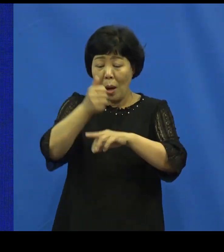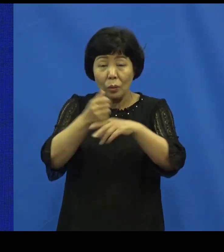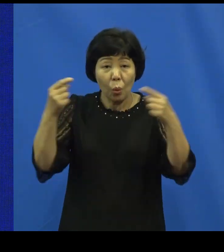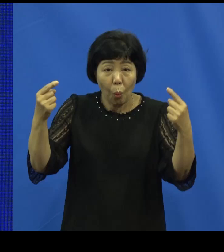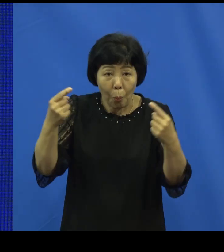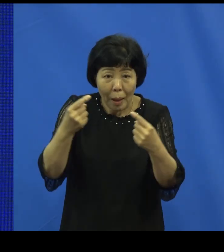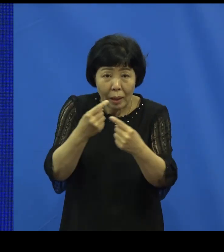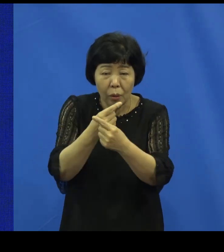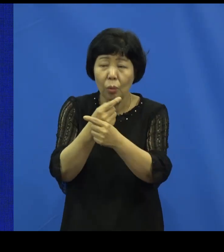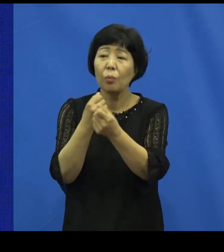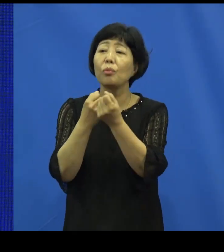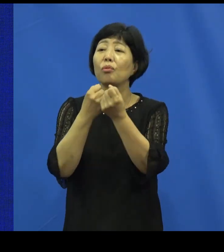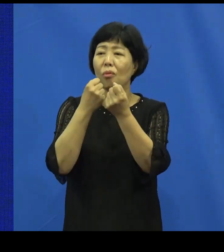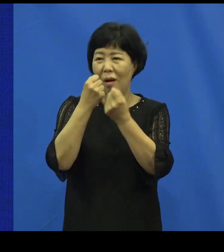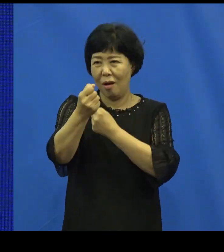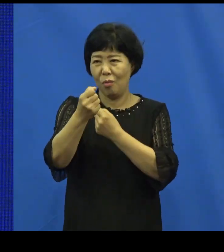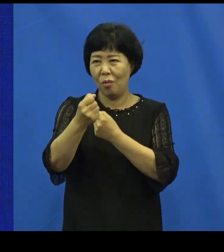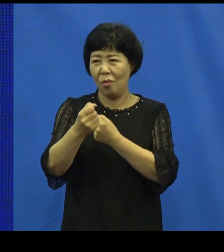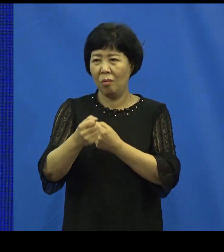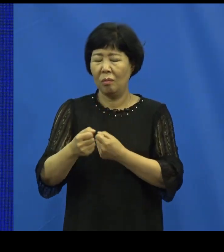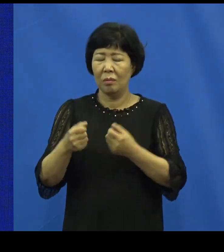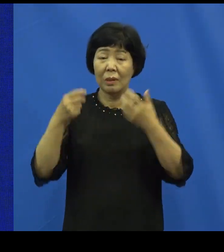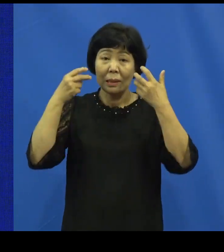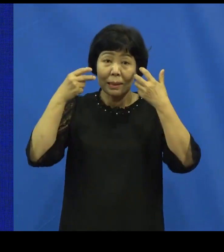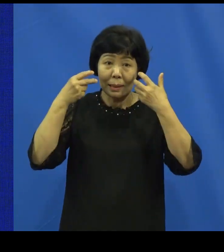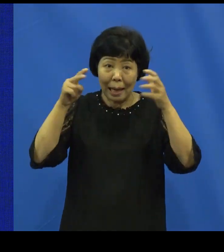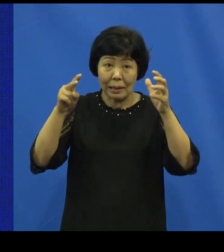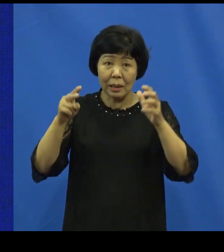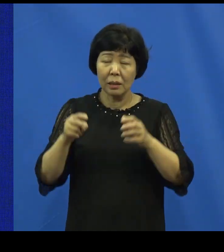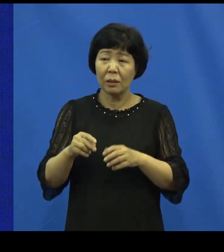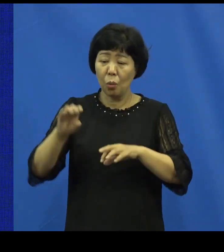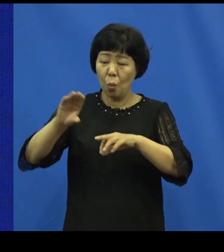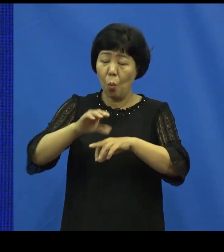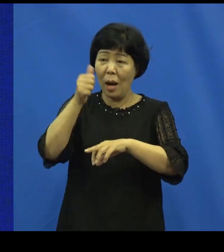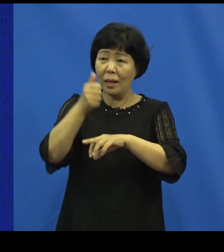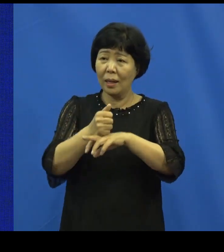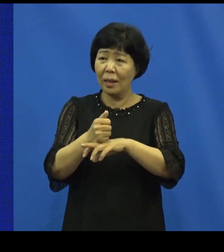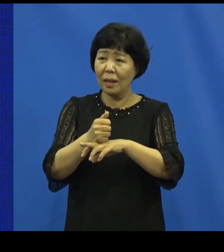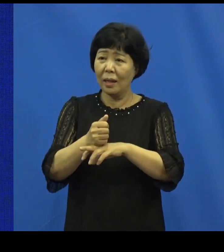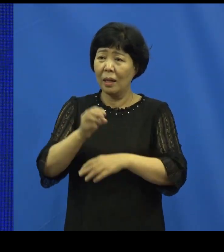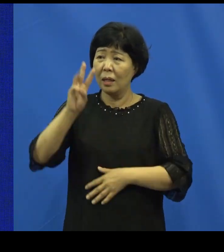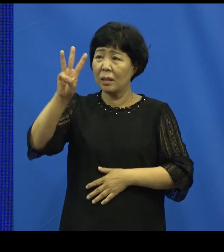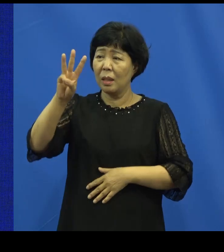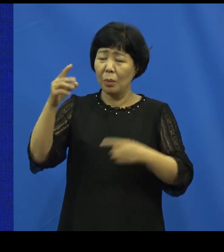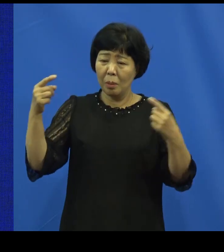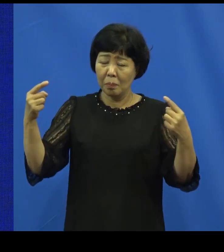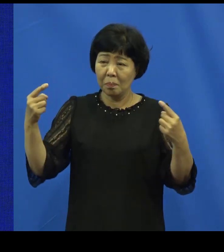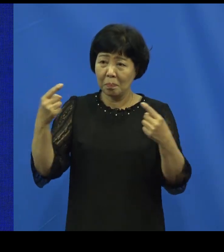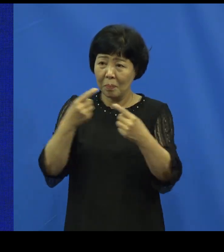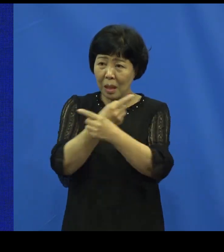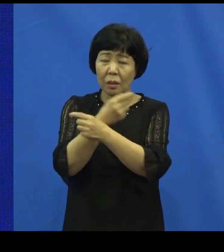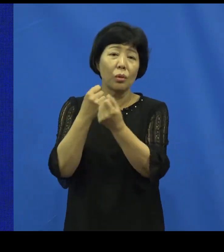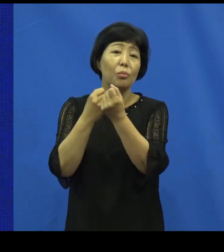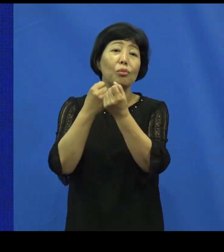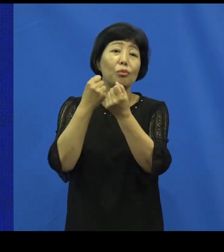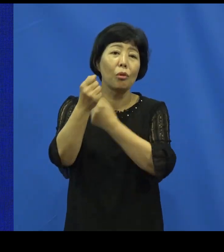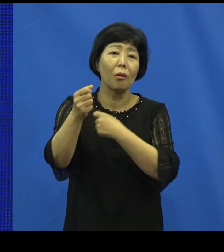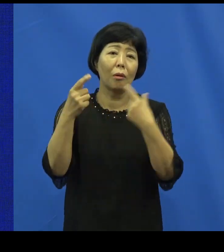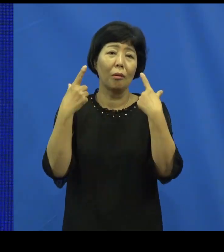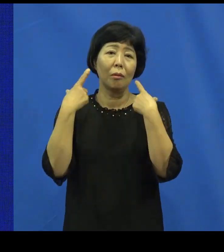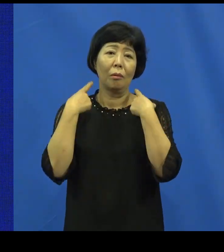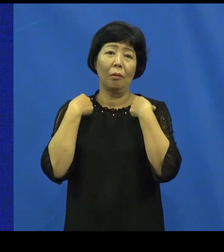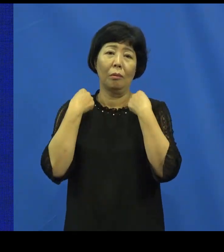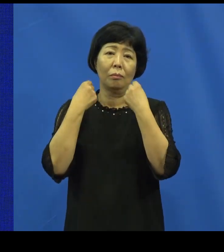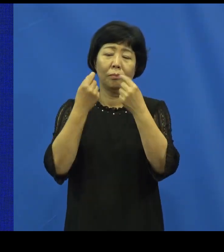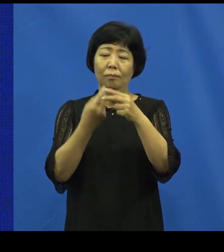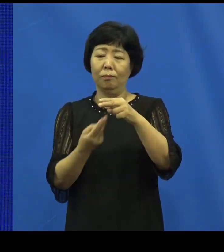다니엘은 자기 자리를 지켜내고 있잖아요. 흔들리지 않아요. 왕이 3번 바뀔 때. 그 비밀이 뭔지 아세요? 하나님의 백성의 정체성을 지켜낸